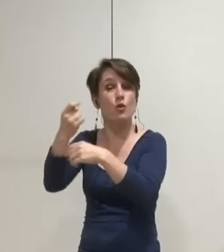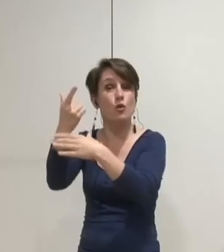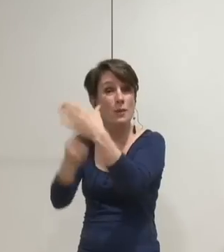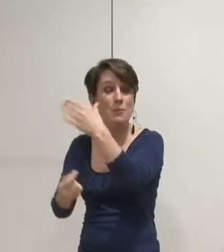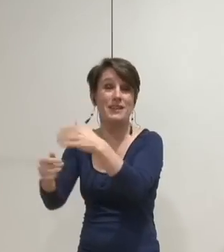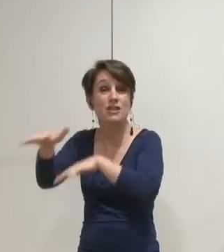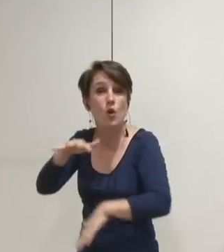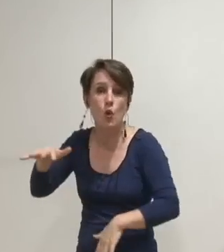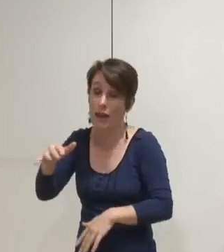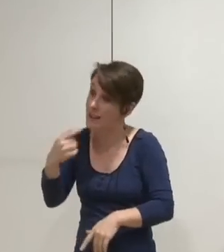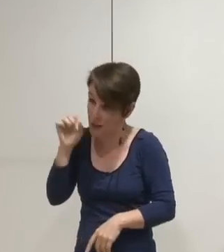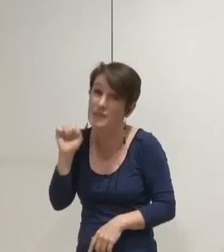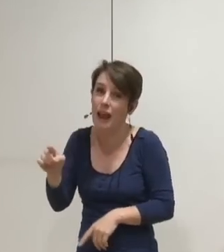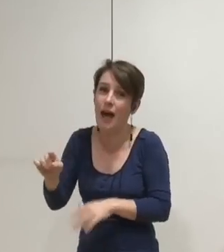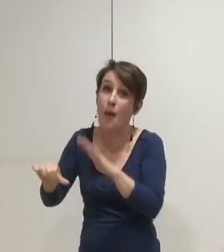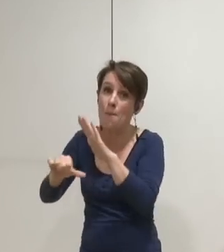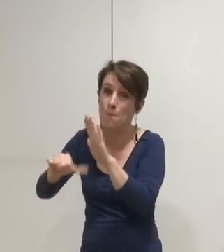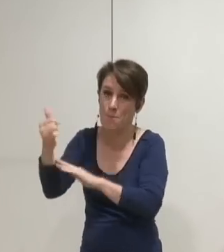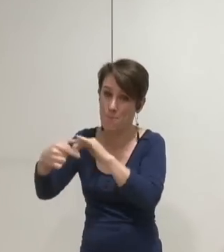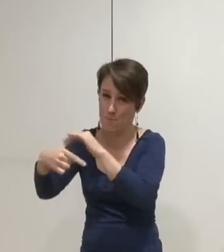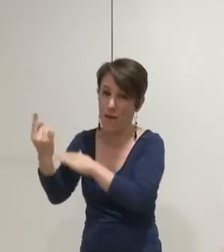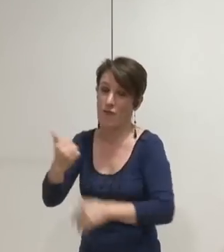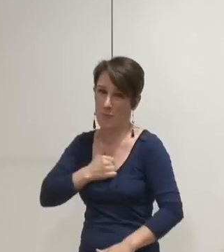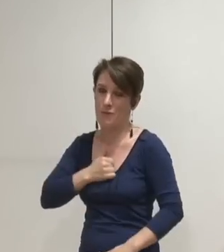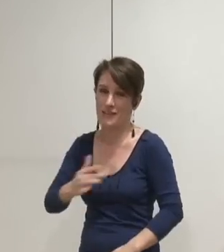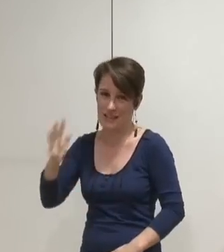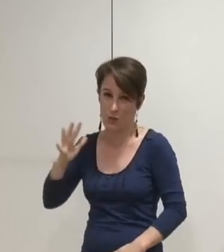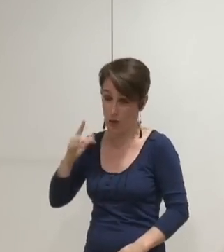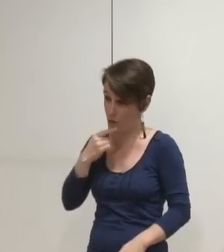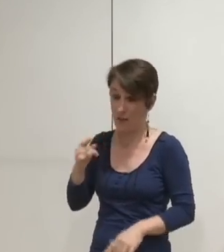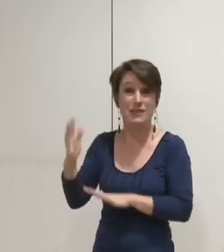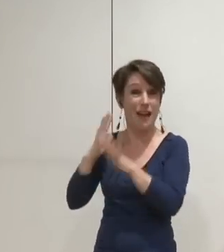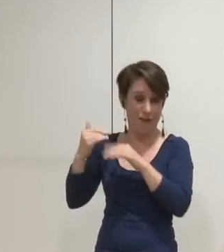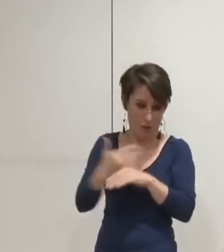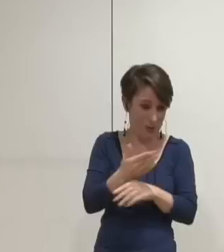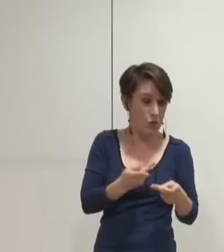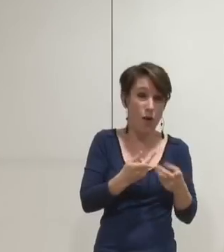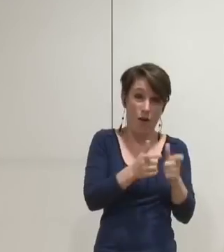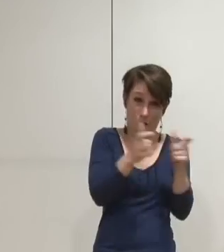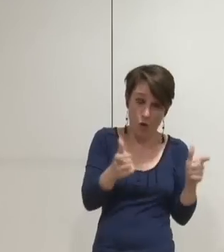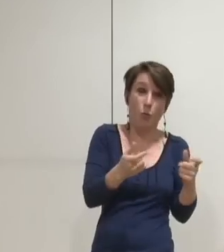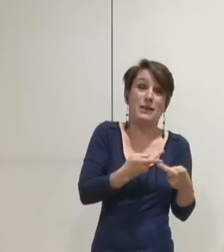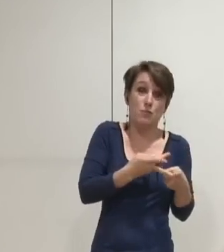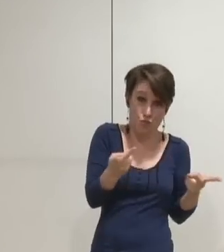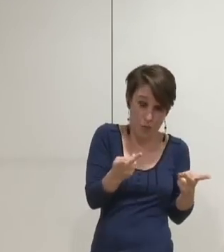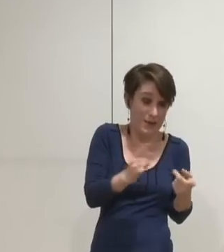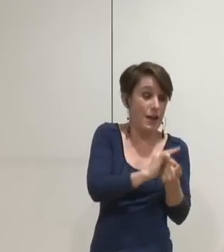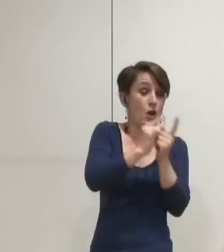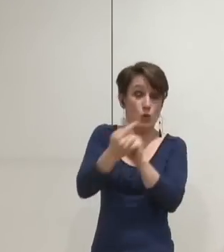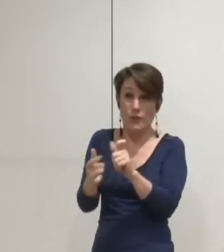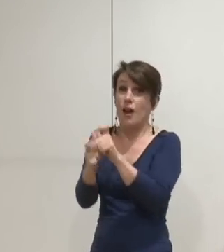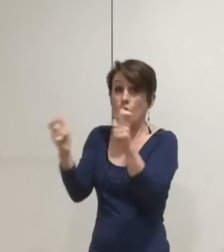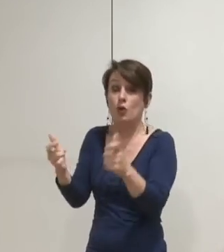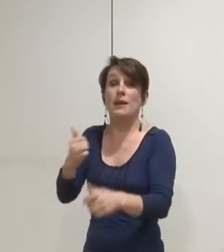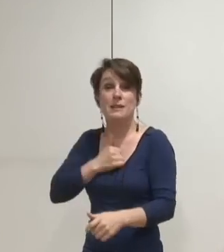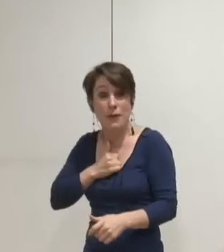y a forcément privatisation puisque'au départ la structure était publique avec des salariés de droit public elle a été transformée en société privée avec